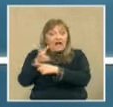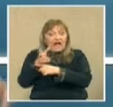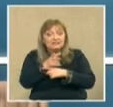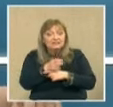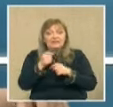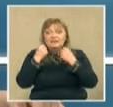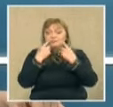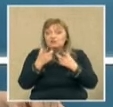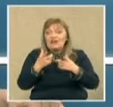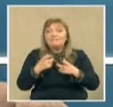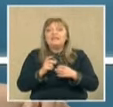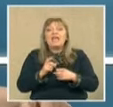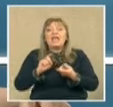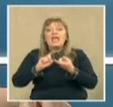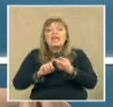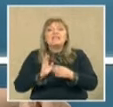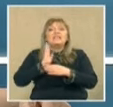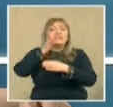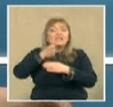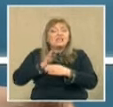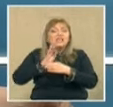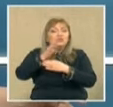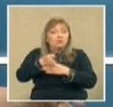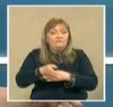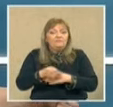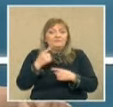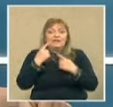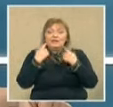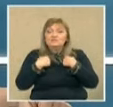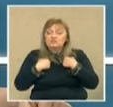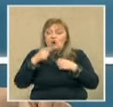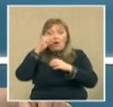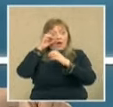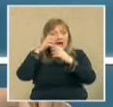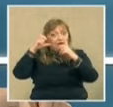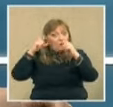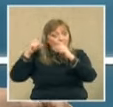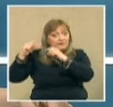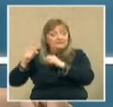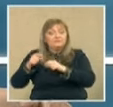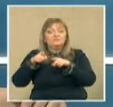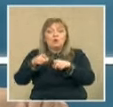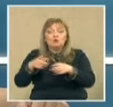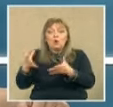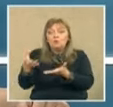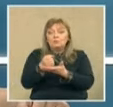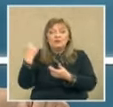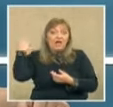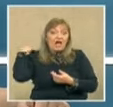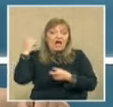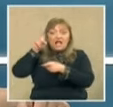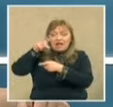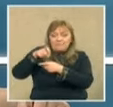китовете, представя в изложба подводният фотограф Мартин Христов. В своя обектив варненецът е уловил гърбати китове – майка и